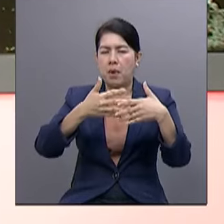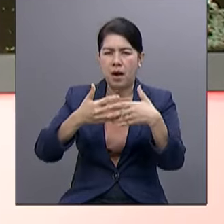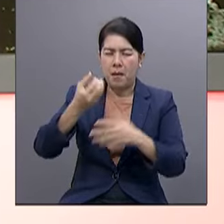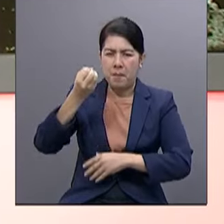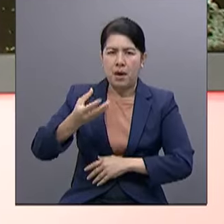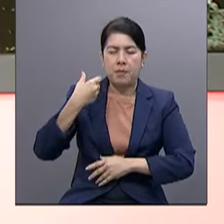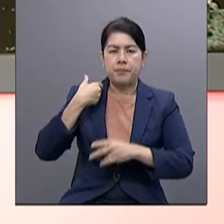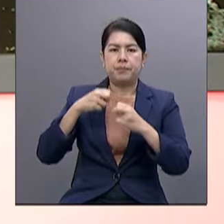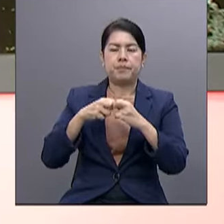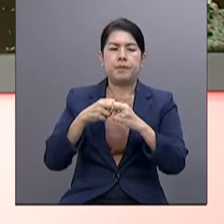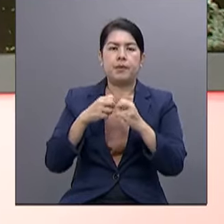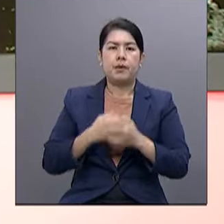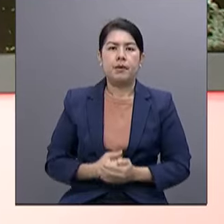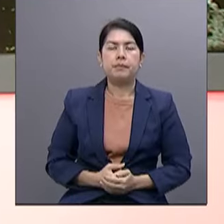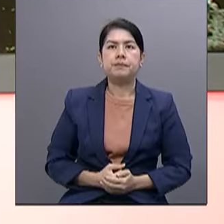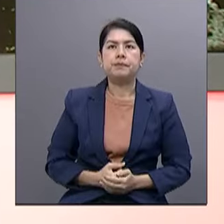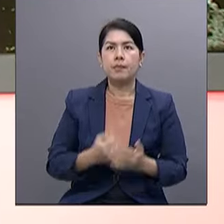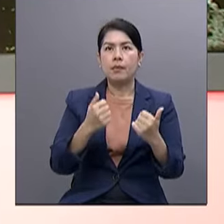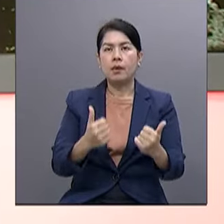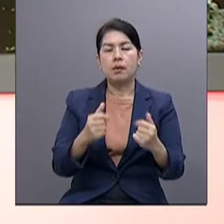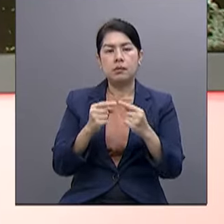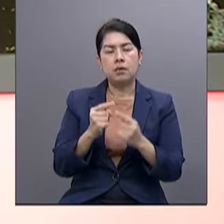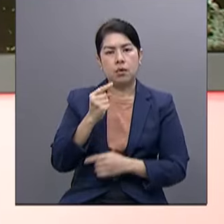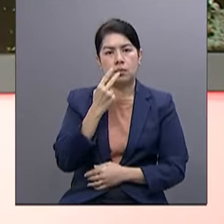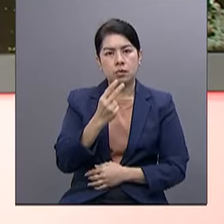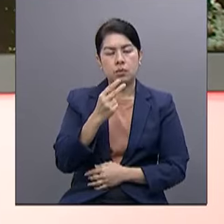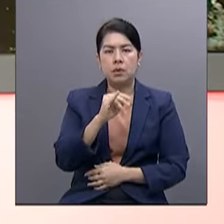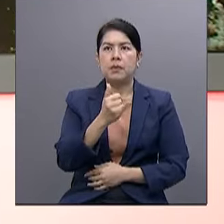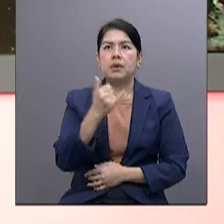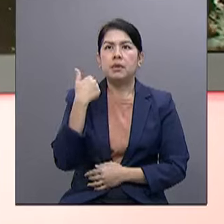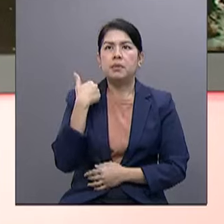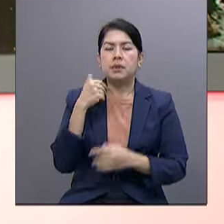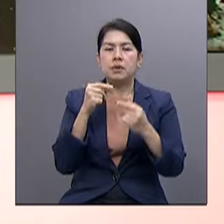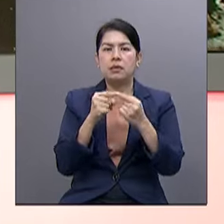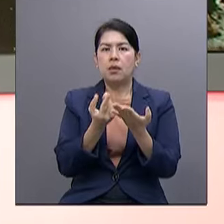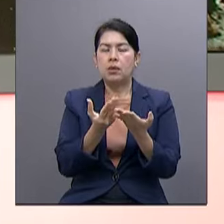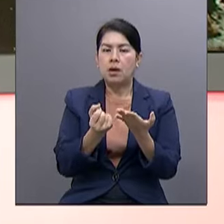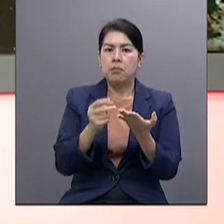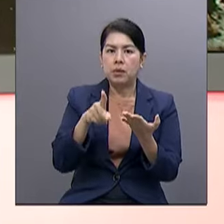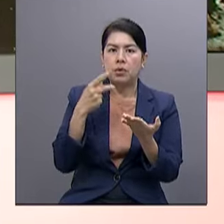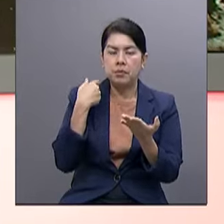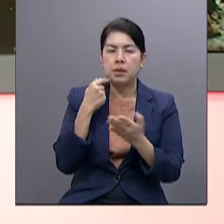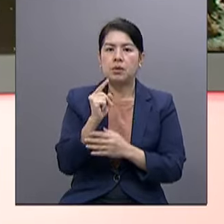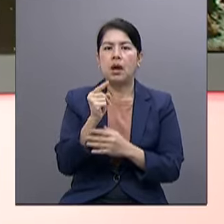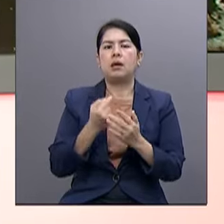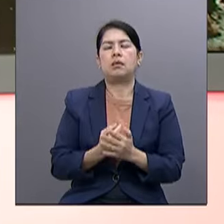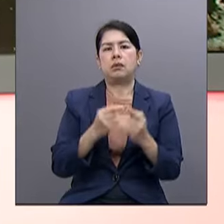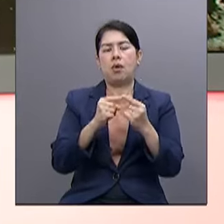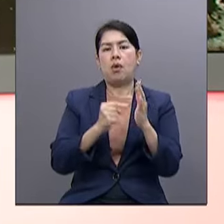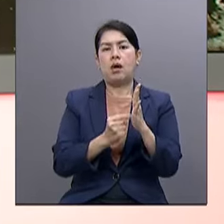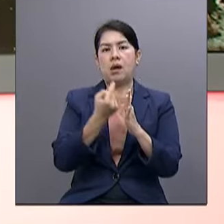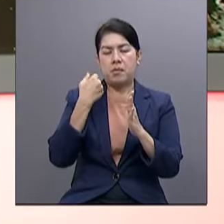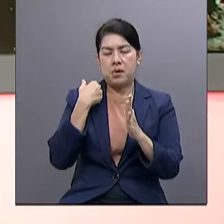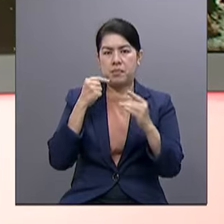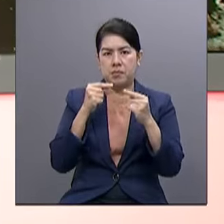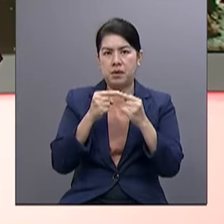คะแนนนิยมมากน้อยแค่ไหนหรือว่าจะให้ผลในทางตรงกันข้ามกับที่หวังเอาไว้ค่ะเพราะว่านับตั้งแต่มีการประกาศใช้มาตรการนี้เสียงที่